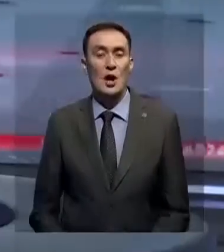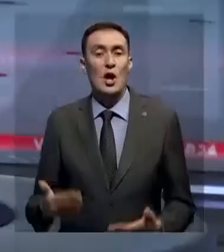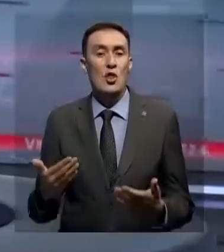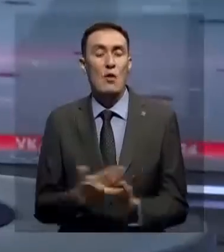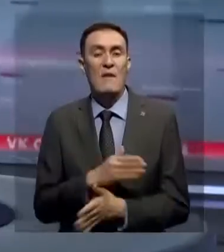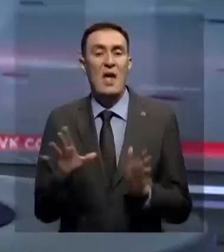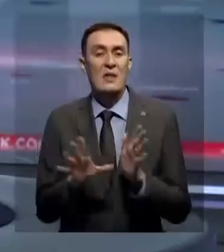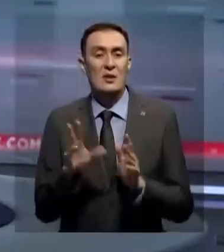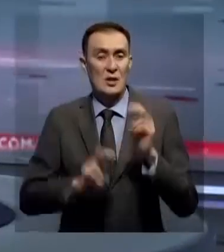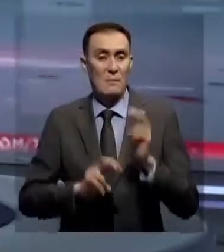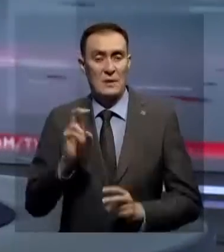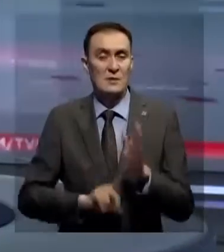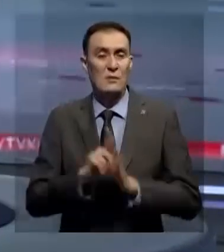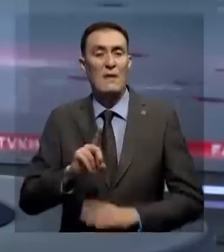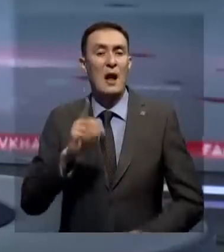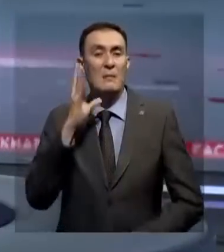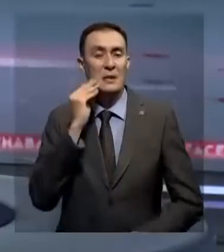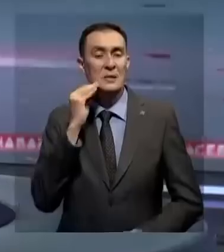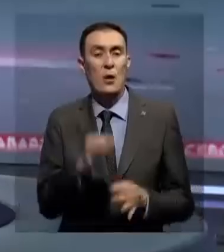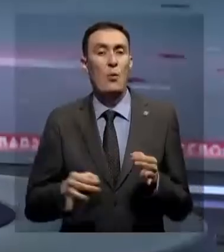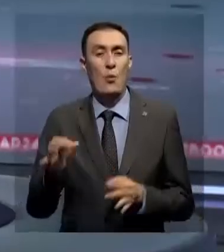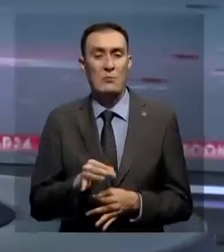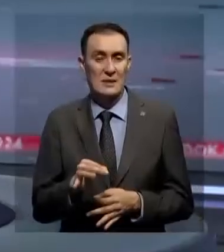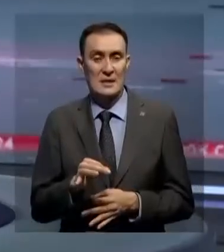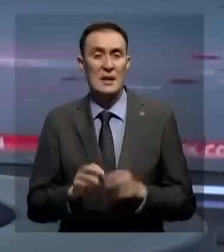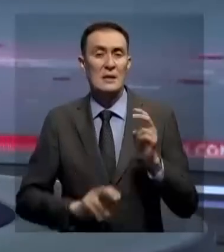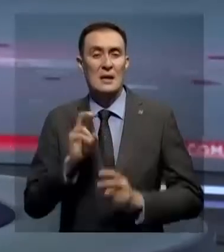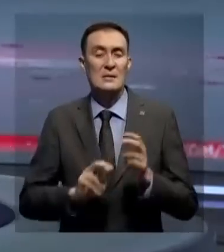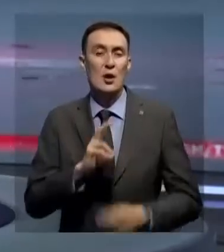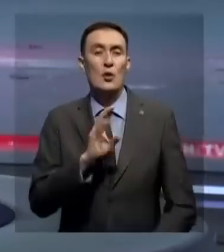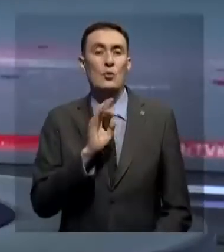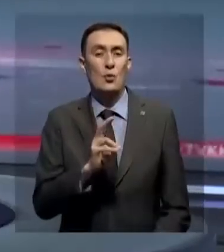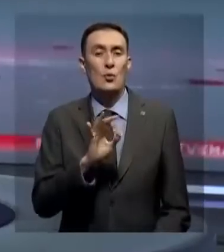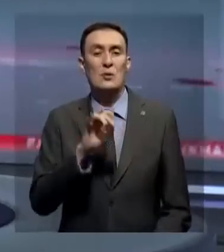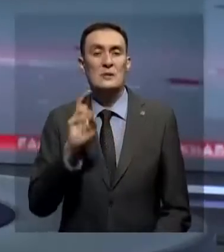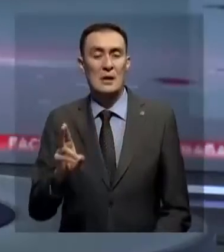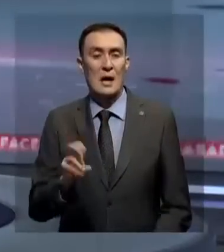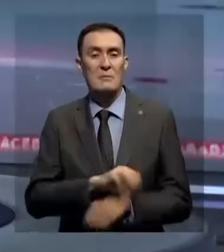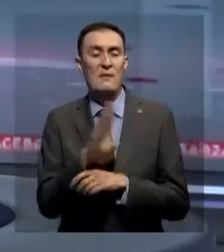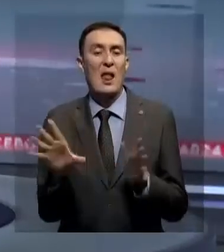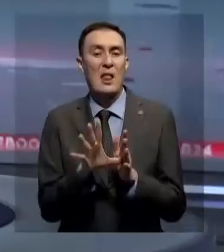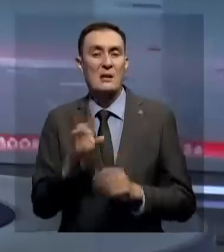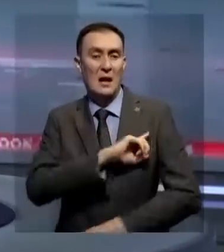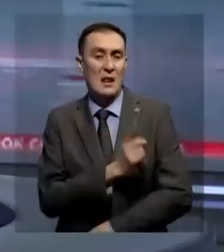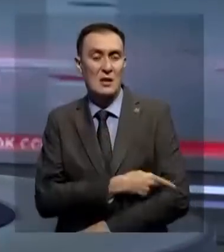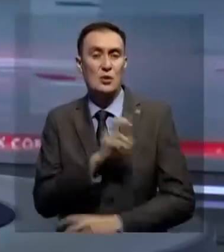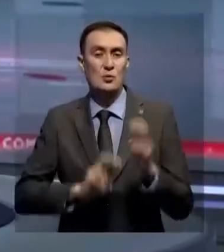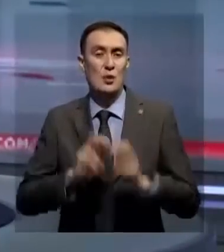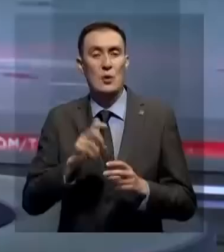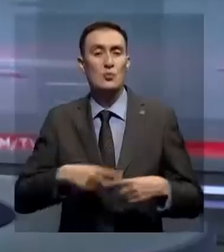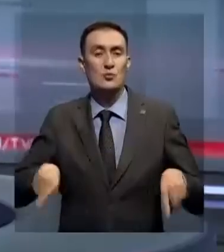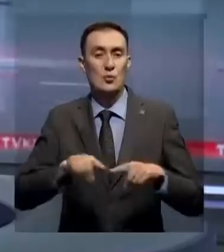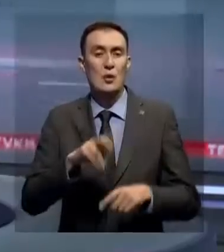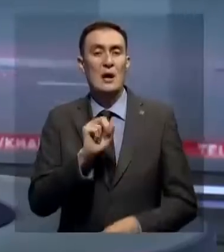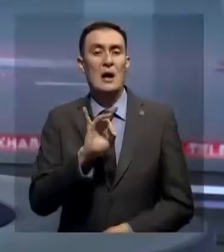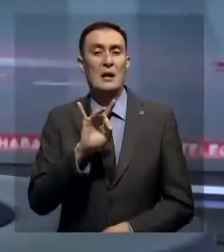Новый энергетический объект запустили в Алматинской области. Подстанция Куйкузек обеспечит электроэнергией индустриальную зону